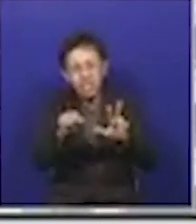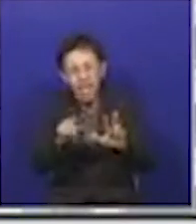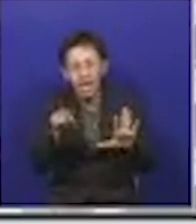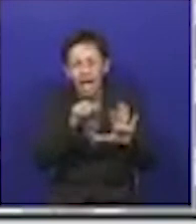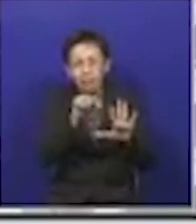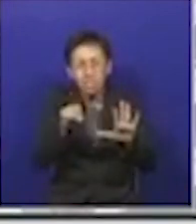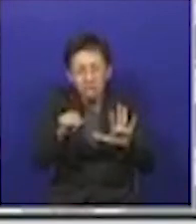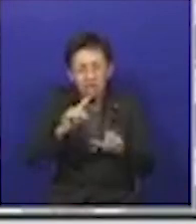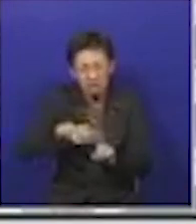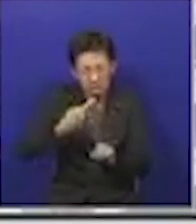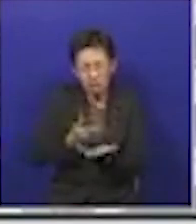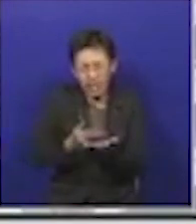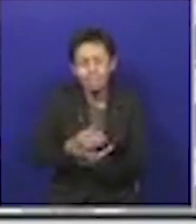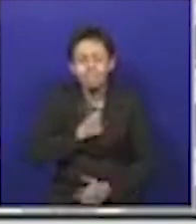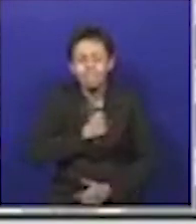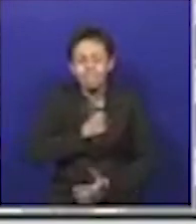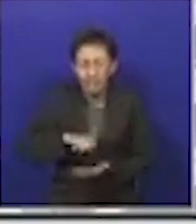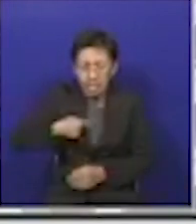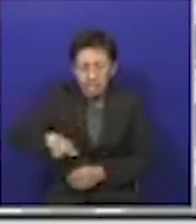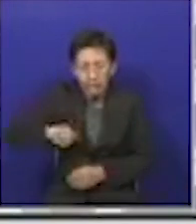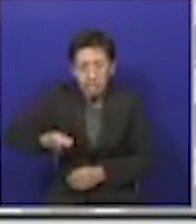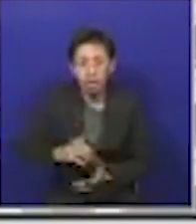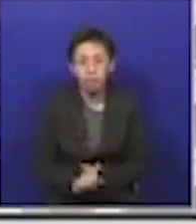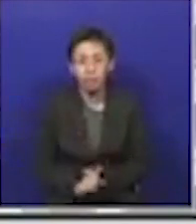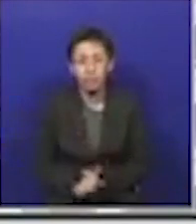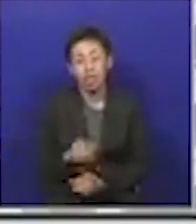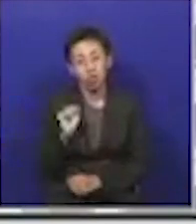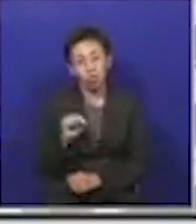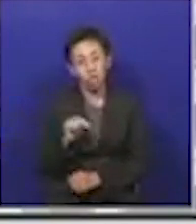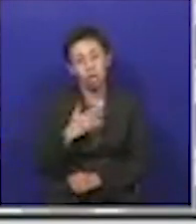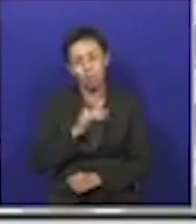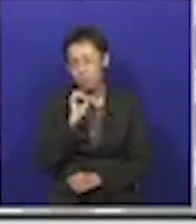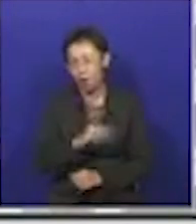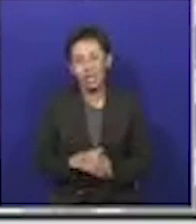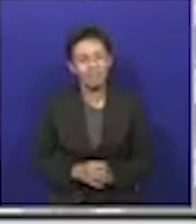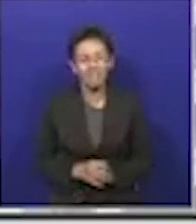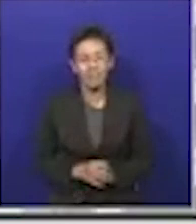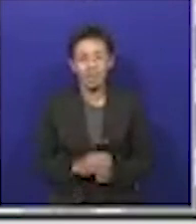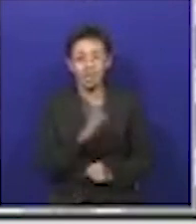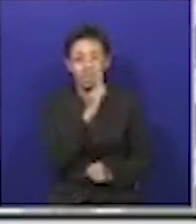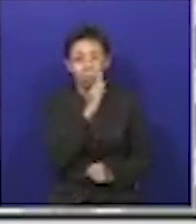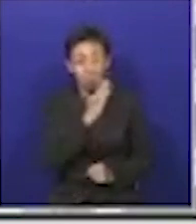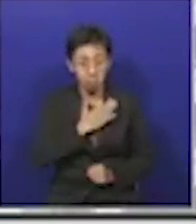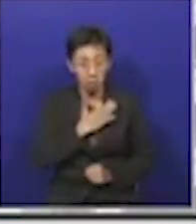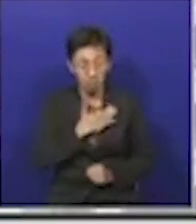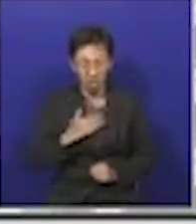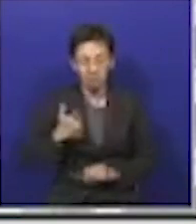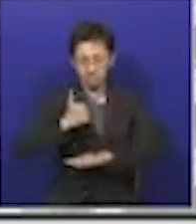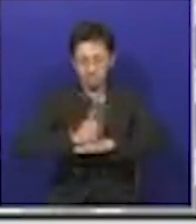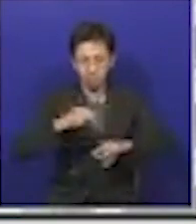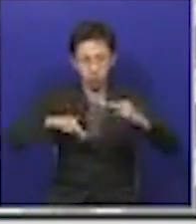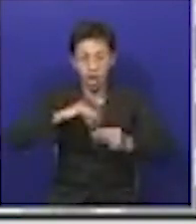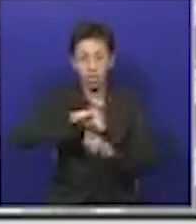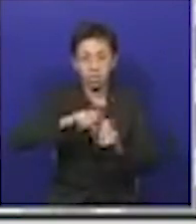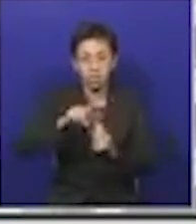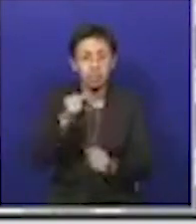อมจ่ายกันหมดฮะแล้วพวกสวยสุขเป็นไงเรื่องนี้นะผมบอกจริงนี่ถ้าผมมีอำนาจคุมเศรษฐกิจนะผมจะบอกเล